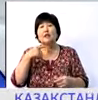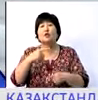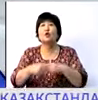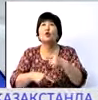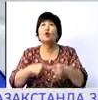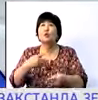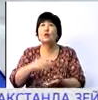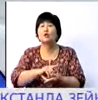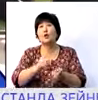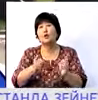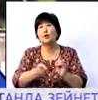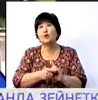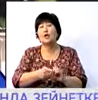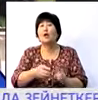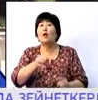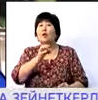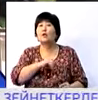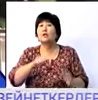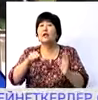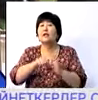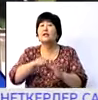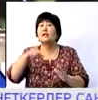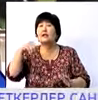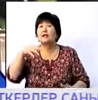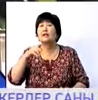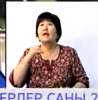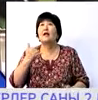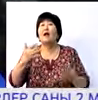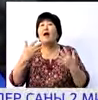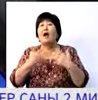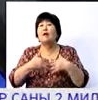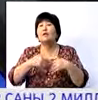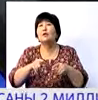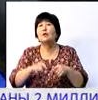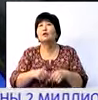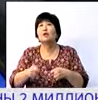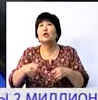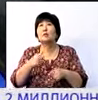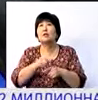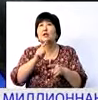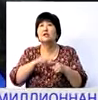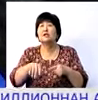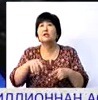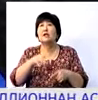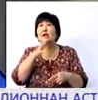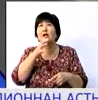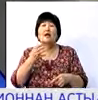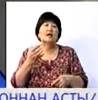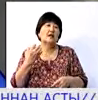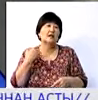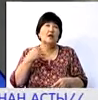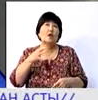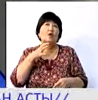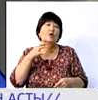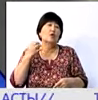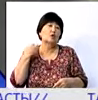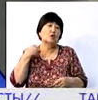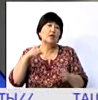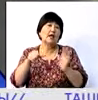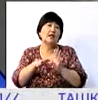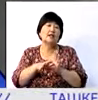процестерімізді өзгерттік. Тұтынылған киловатт электроэнергияны автоматты түрде биллинг жүйесінде тез арада осы Қызылорда қаласы электржелілерімен